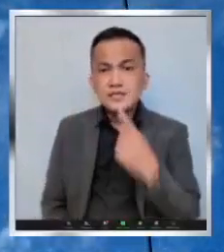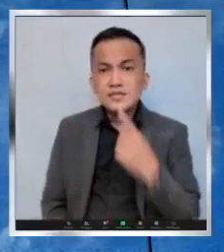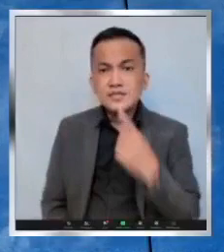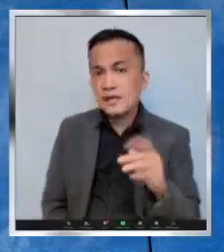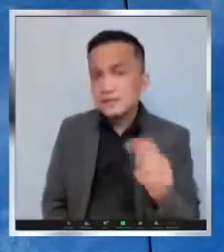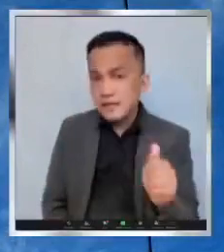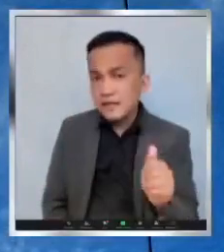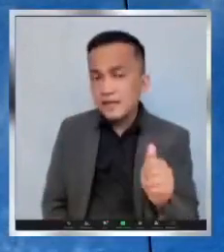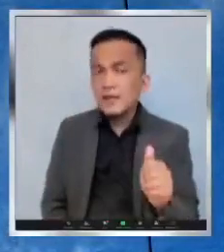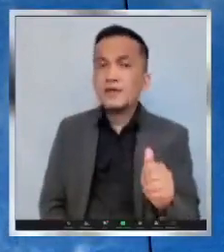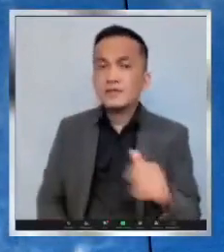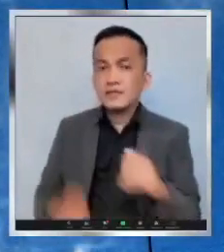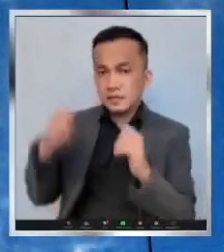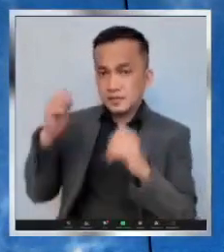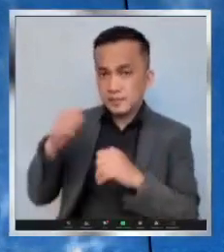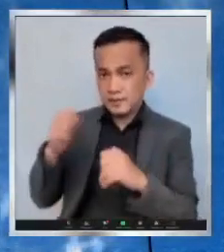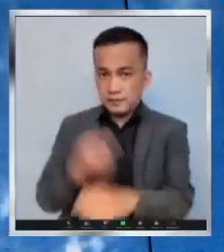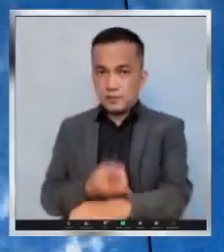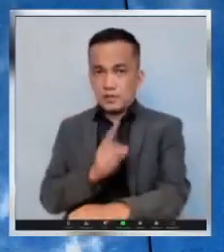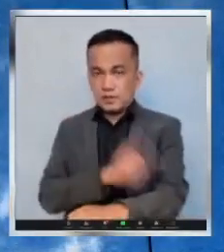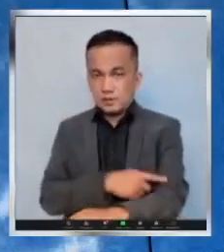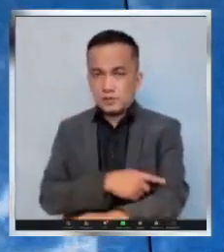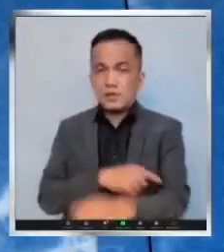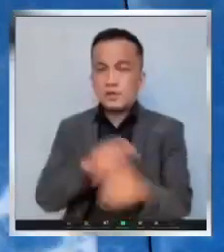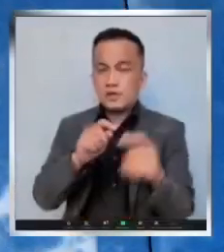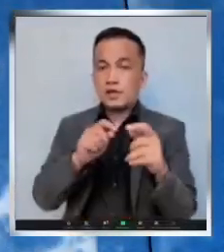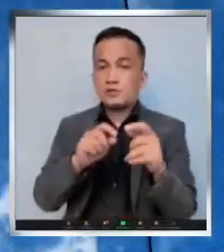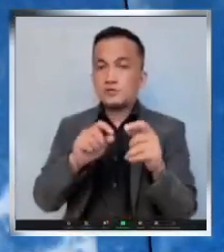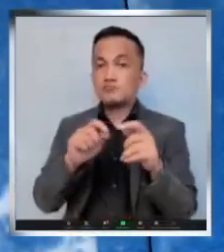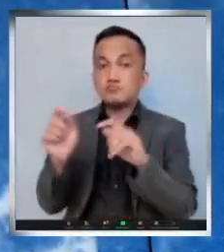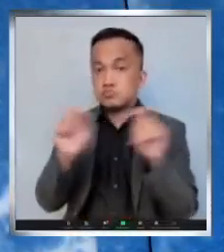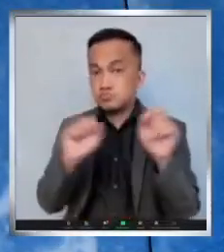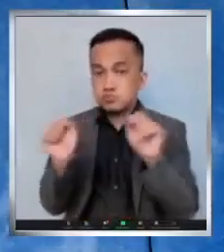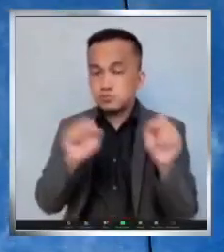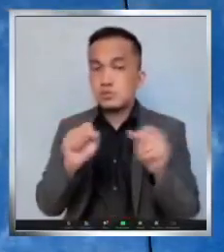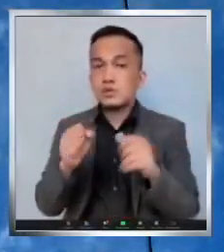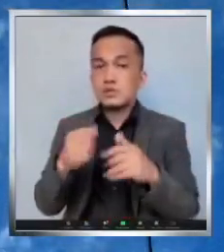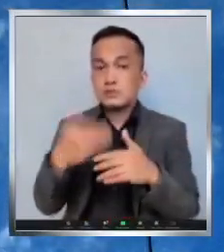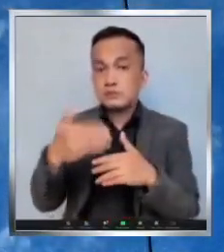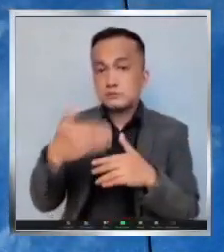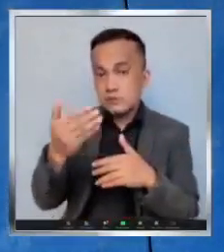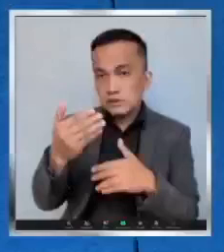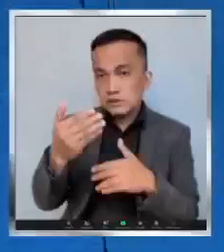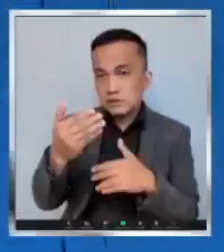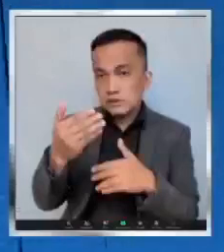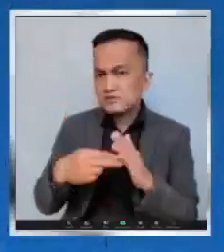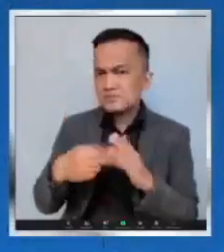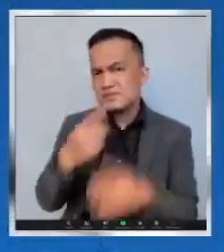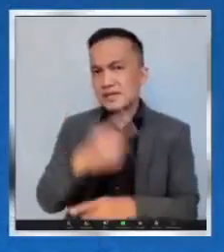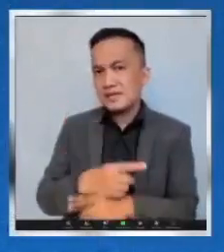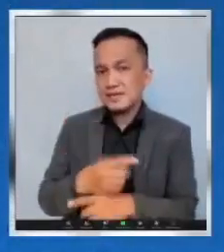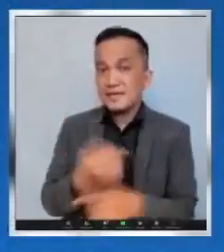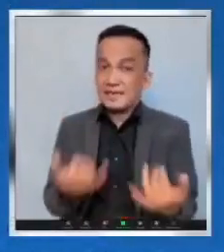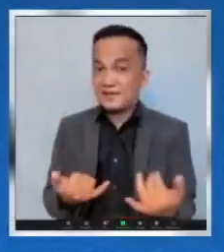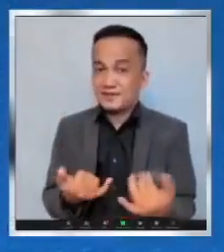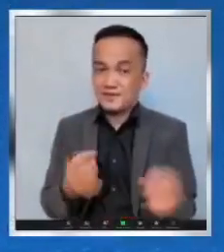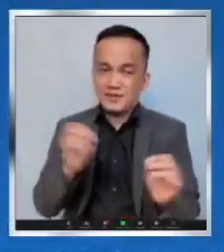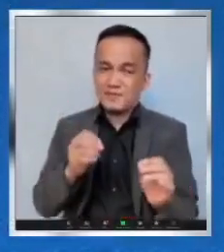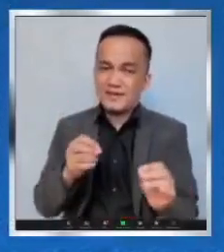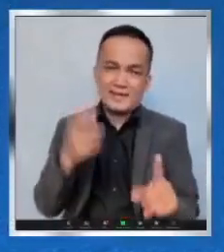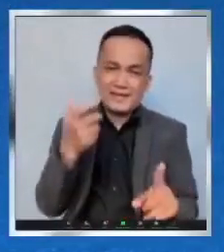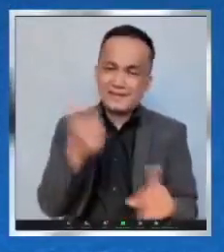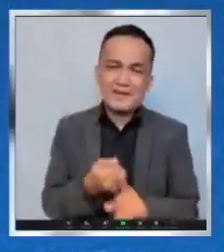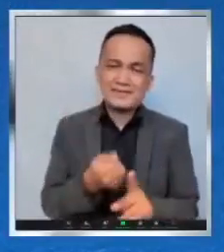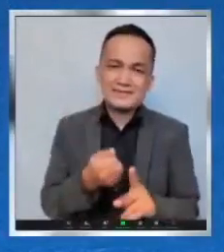inaasahang lalakas pa ito bilang tropical storm sa mga susunod na oras o araw. Pero sa ngayon, wala pa itong epekto sa anumang bahagi ng